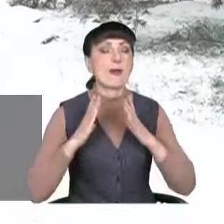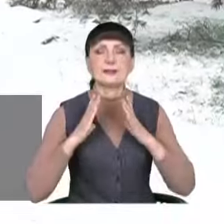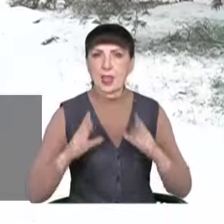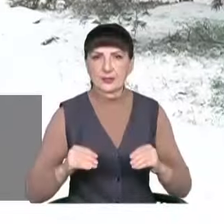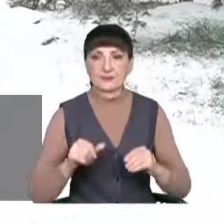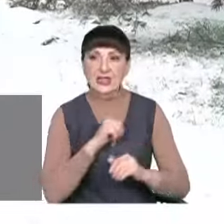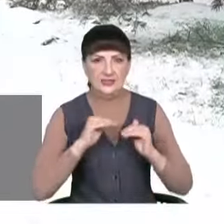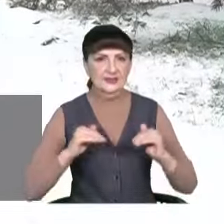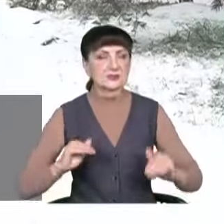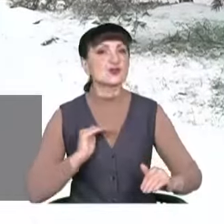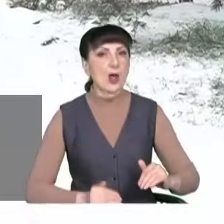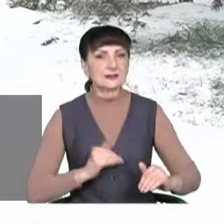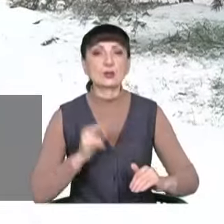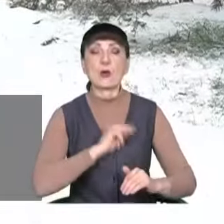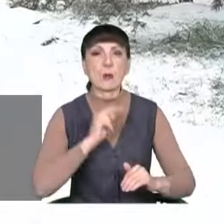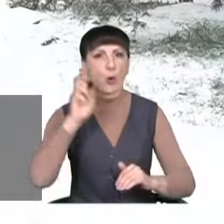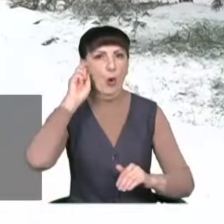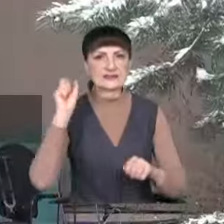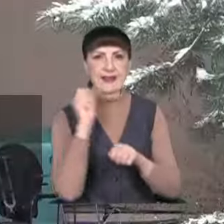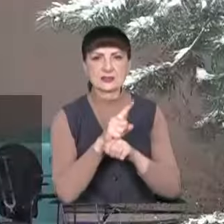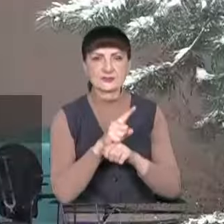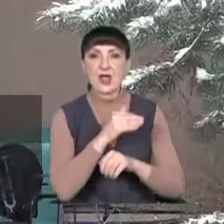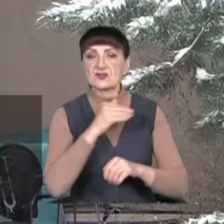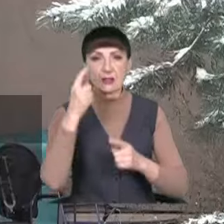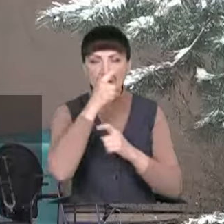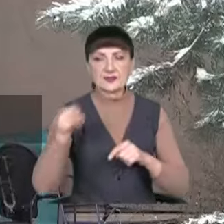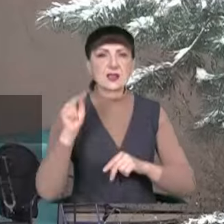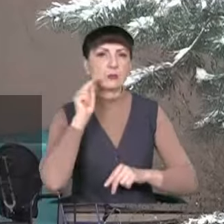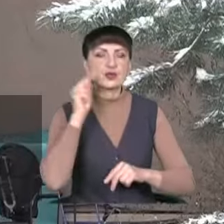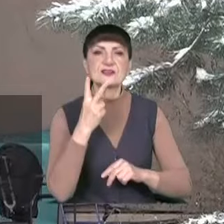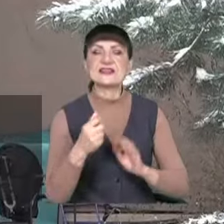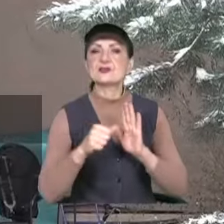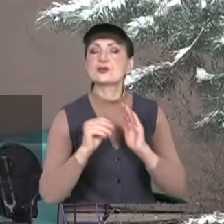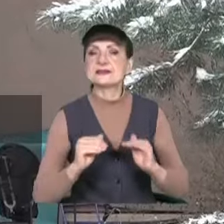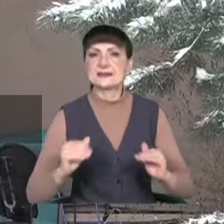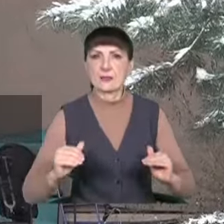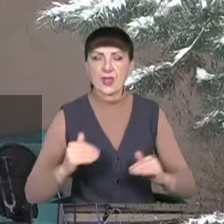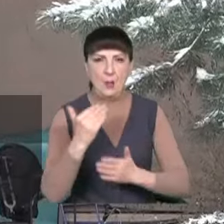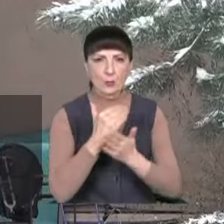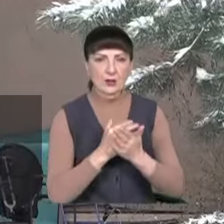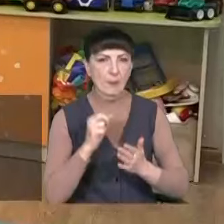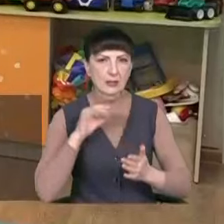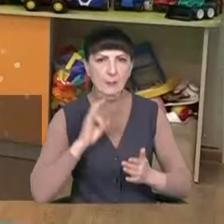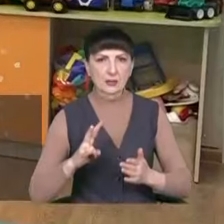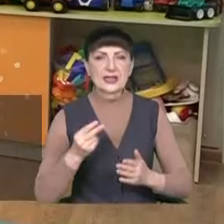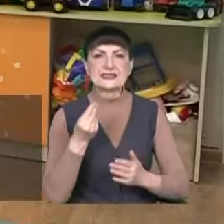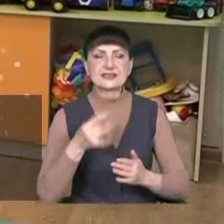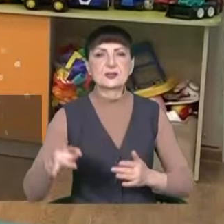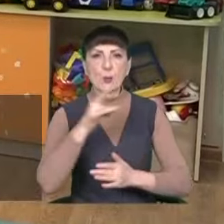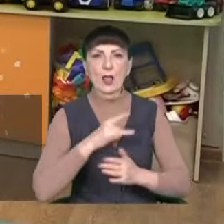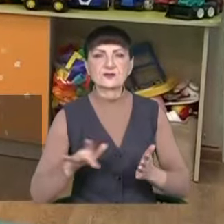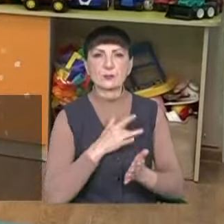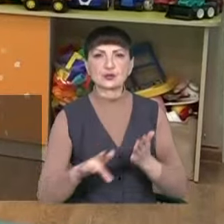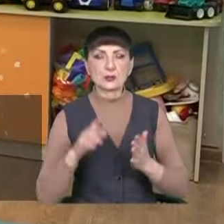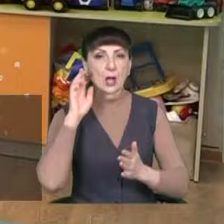Сам детсад частный, но работает с госзаказом. По официальным данным, здесь обучаются 206 детей. По программе «Балапан» из средств республиканского